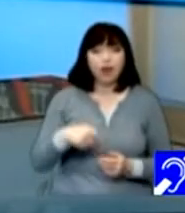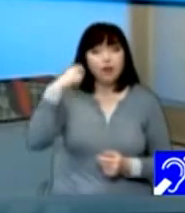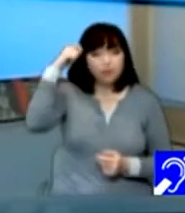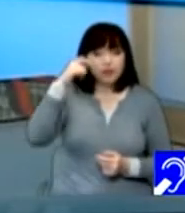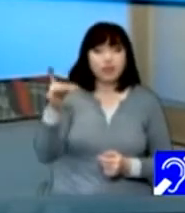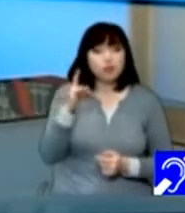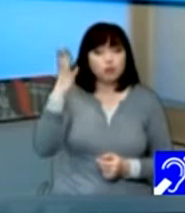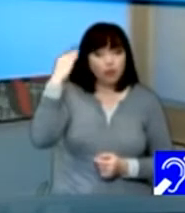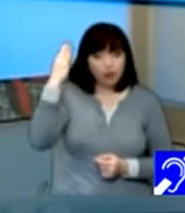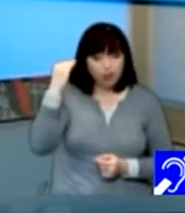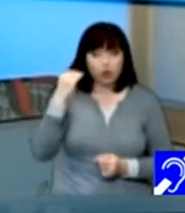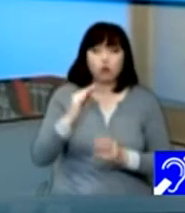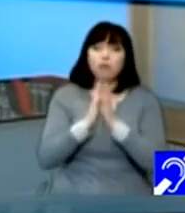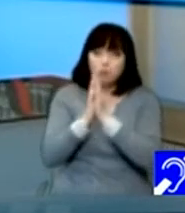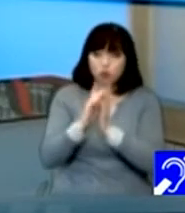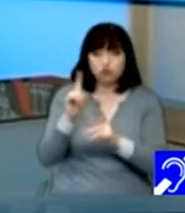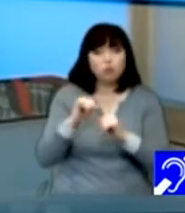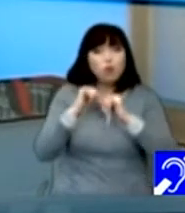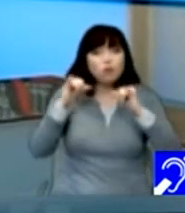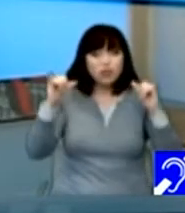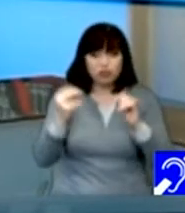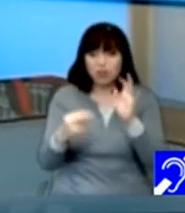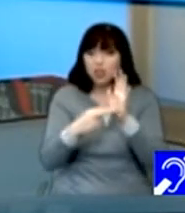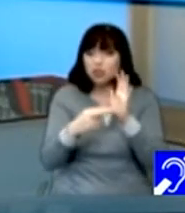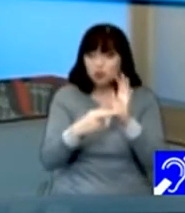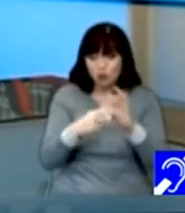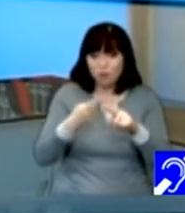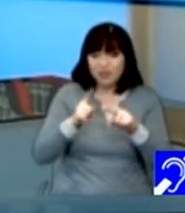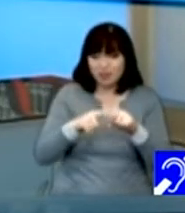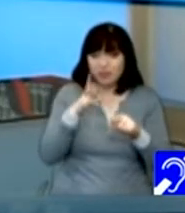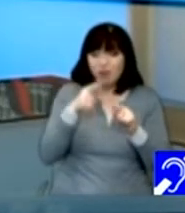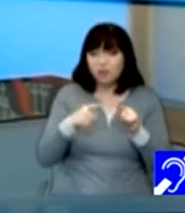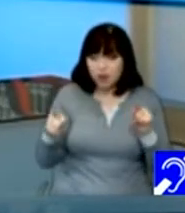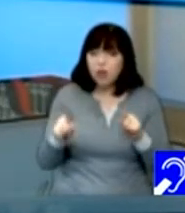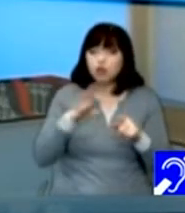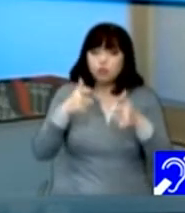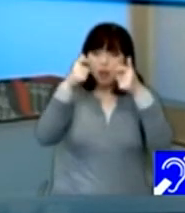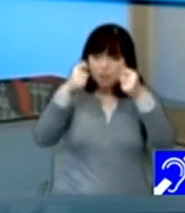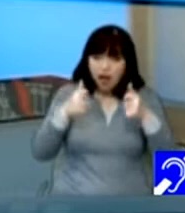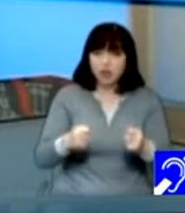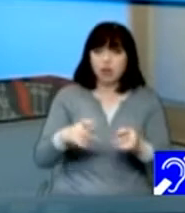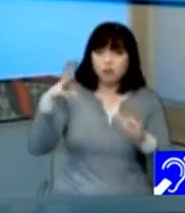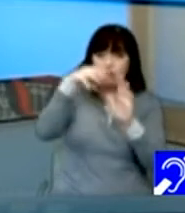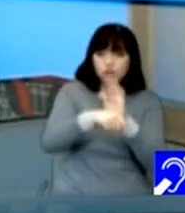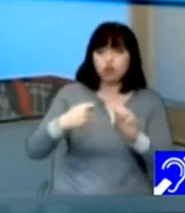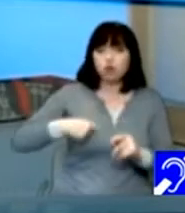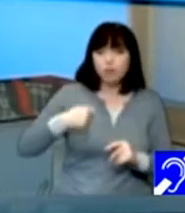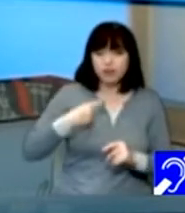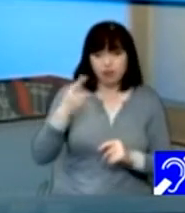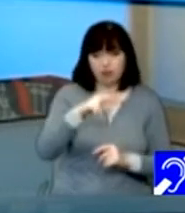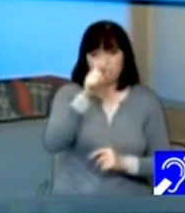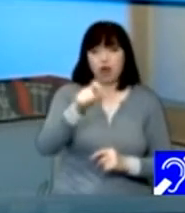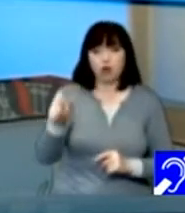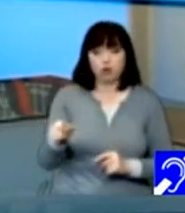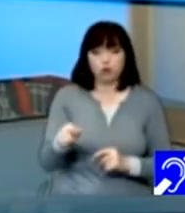Președintele Republicii Moldova cere ca majorările de preț din ultima perioadă să vină la pachet cu compensații pentru cetățeni. Maia